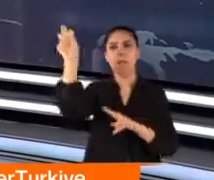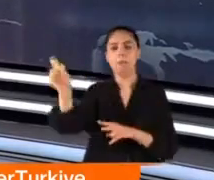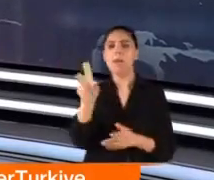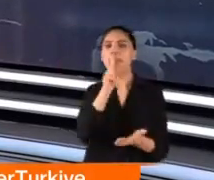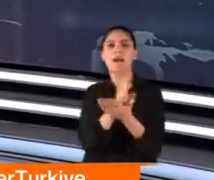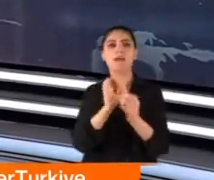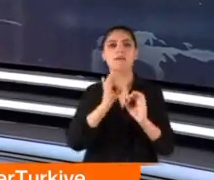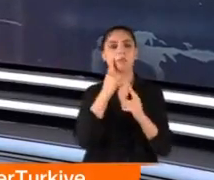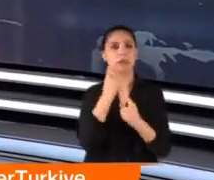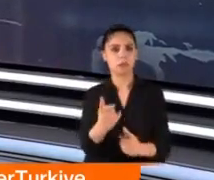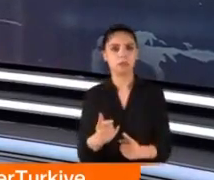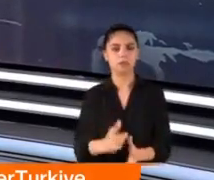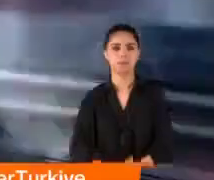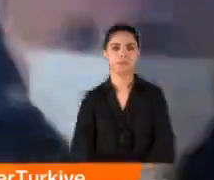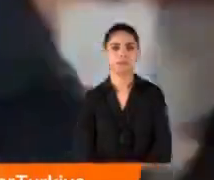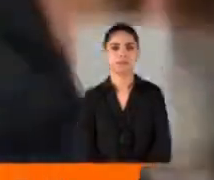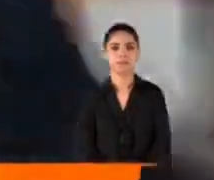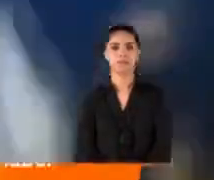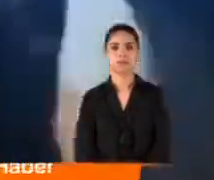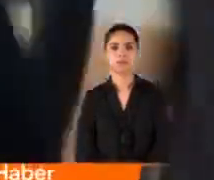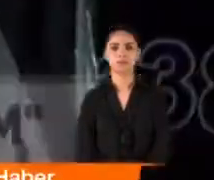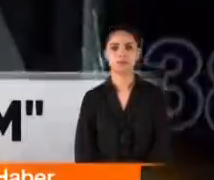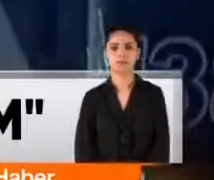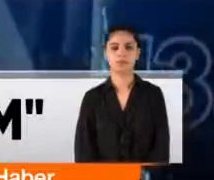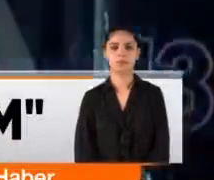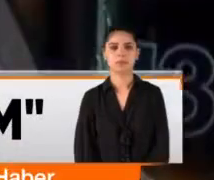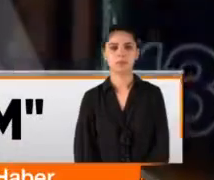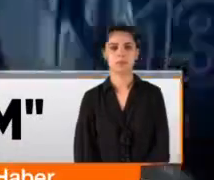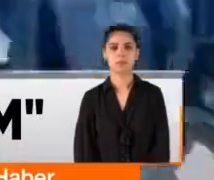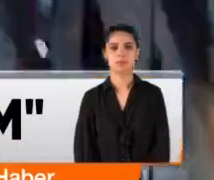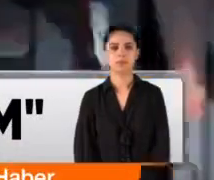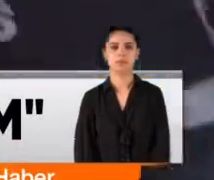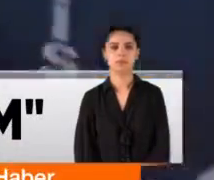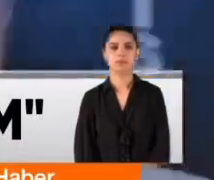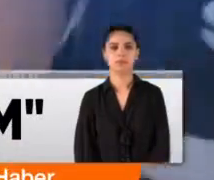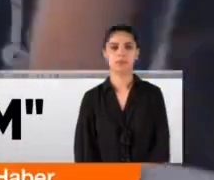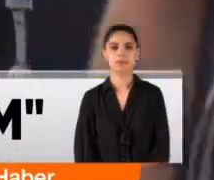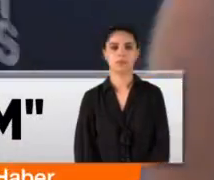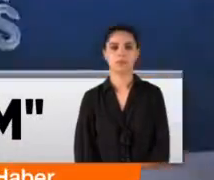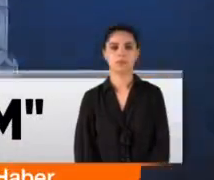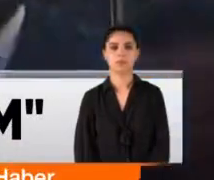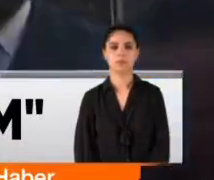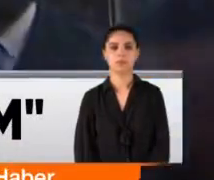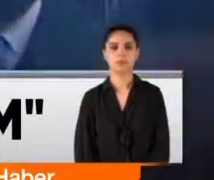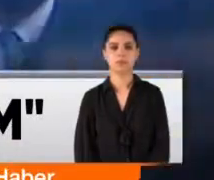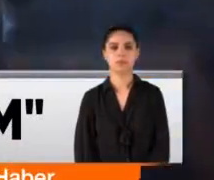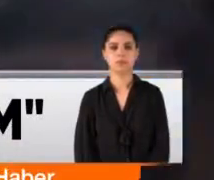hakkında ne karar ver abone ol abone ol abone ol